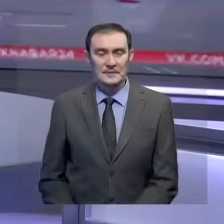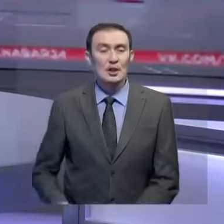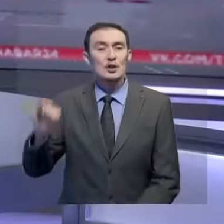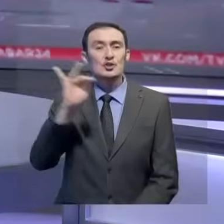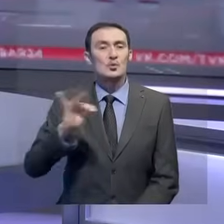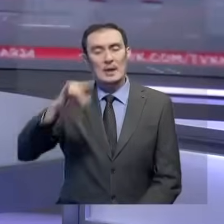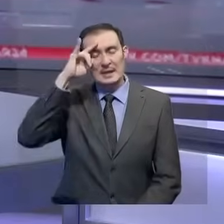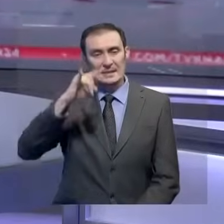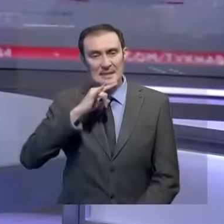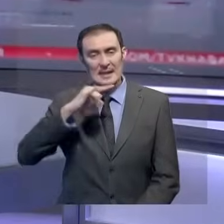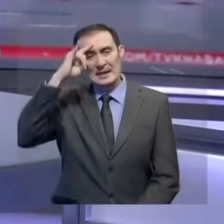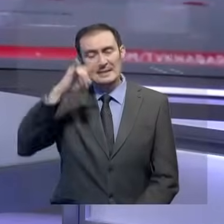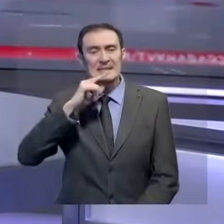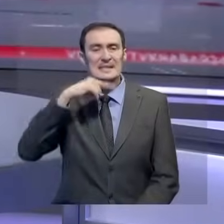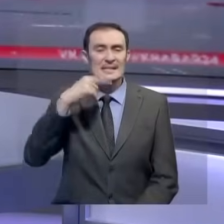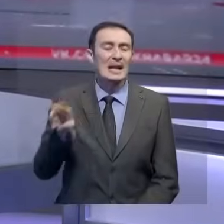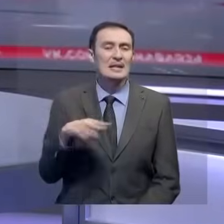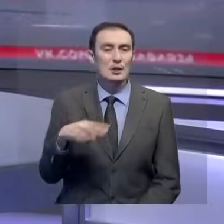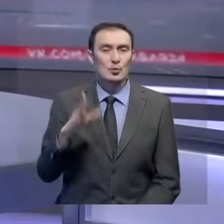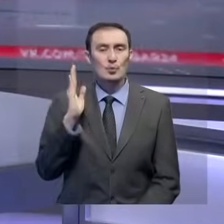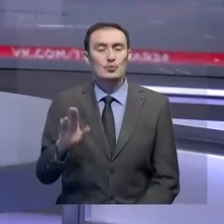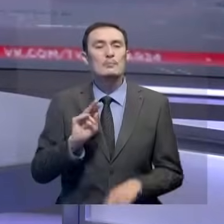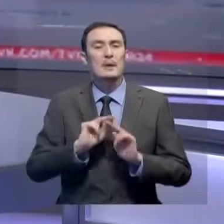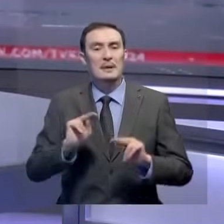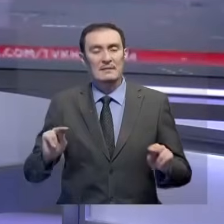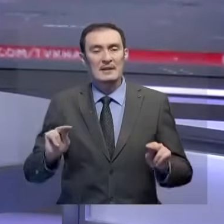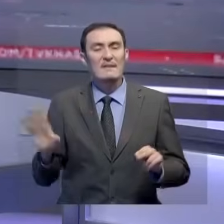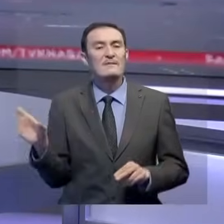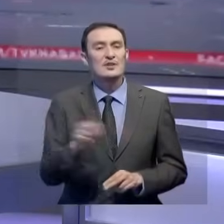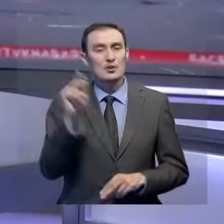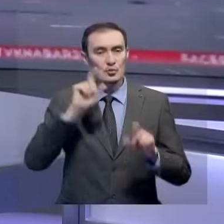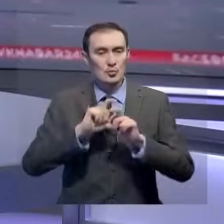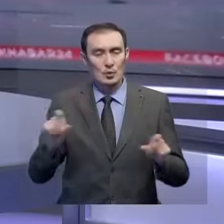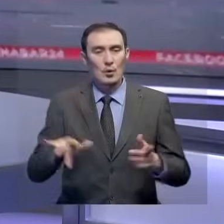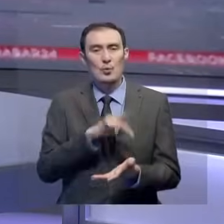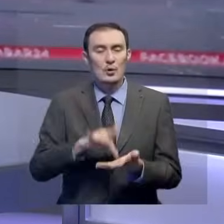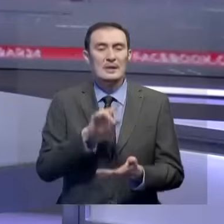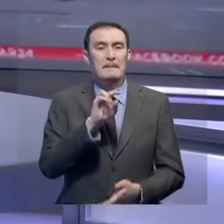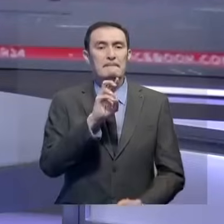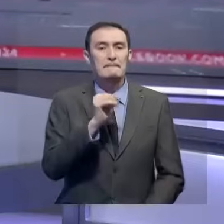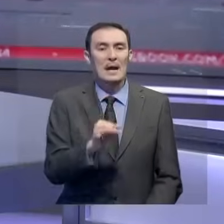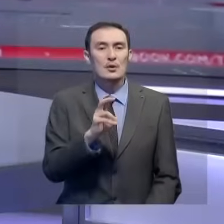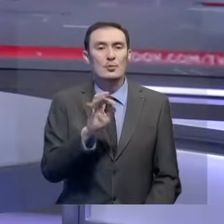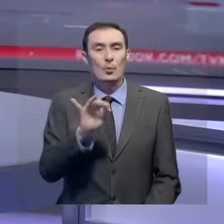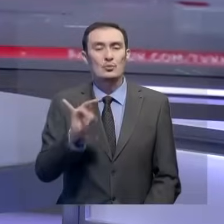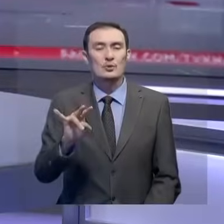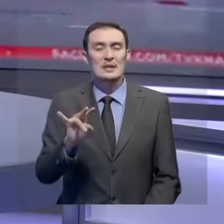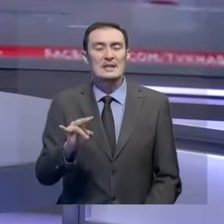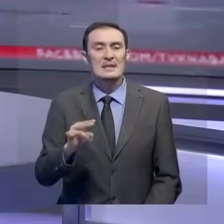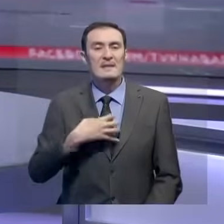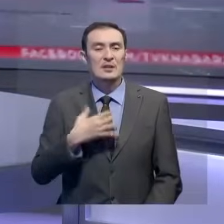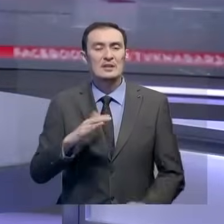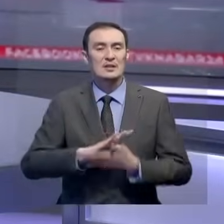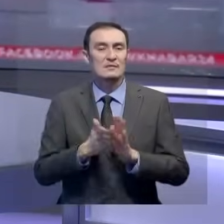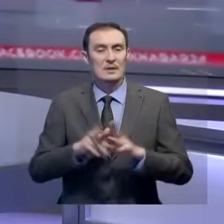Историю Казахстана, казахский язык и литературу будут преподавать во всех школах Байконура, причем независимо от действующего стандарта